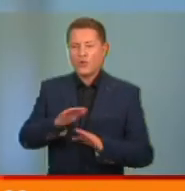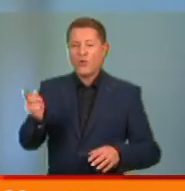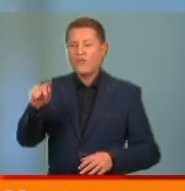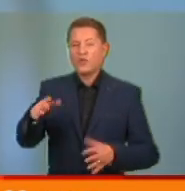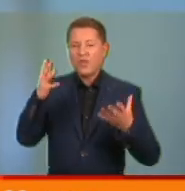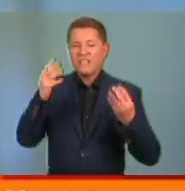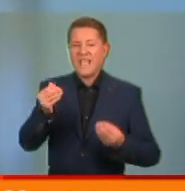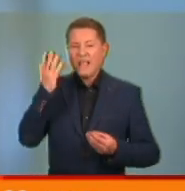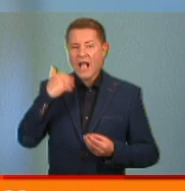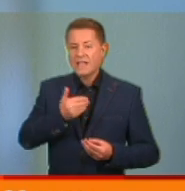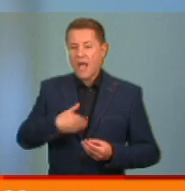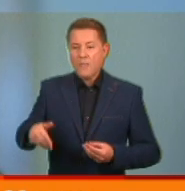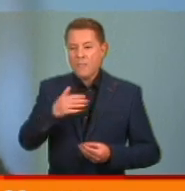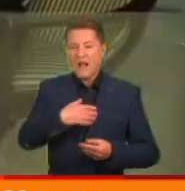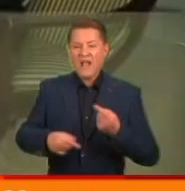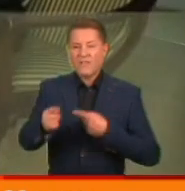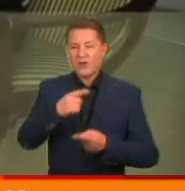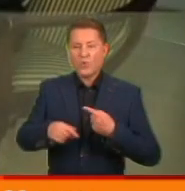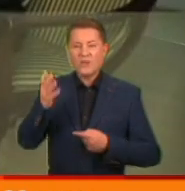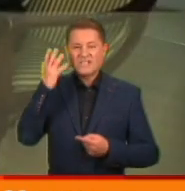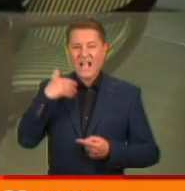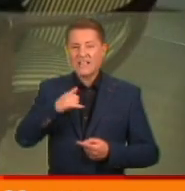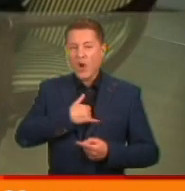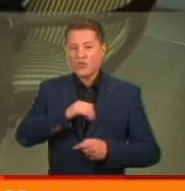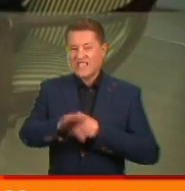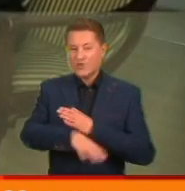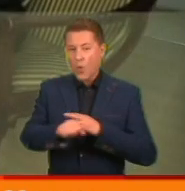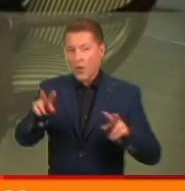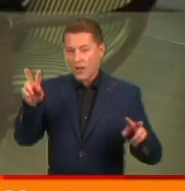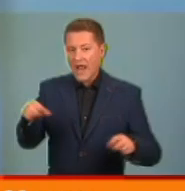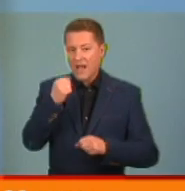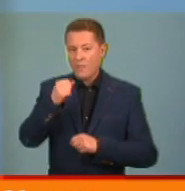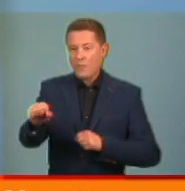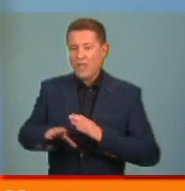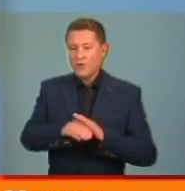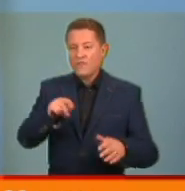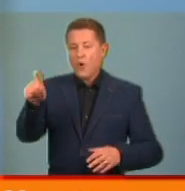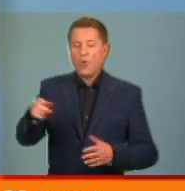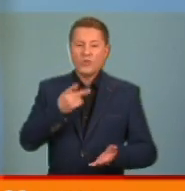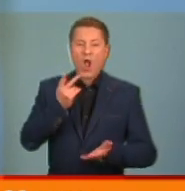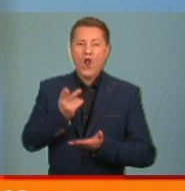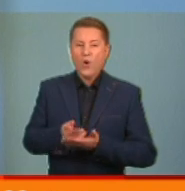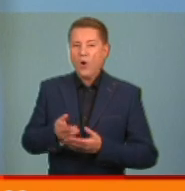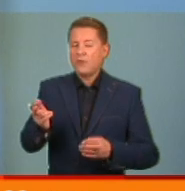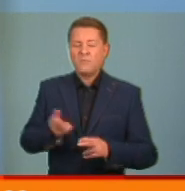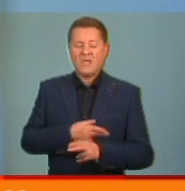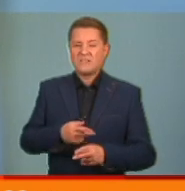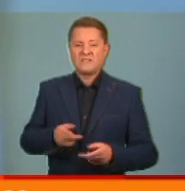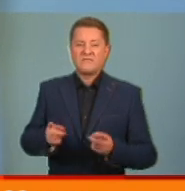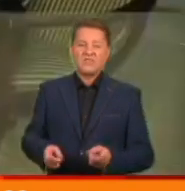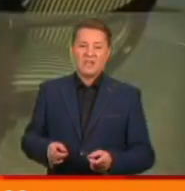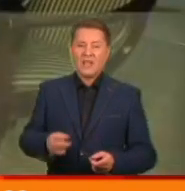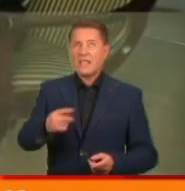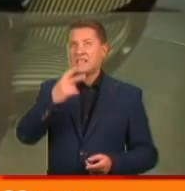ми повернулися, от, після того, як у нас украли перемогу на виборах, ми прийшли в гостиницю, він ліг обездвижено,